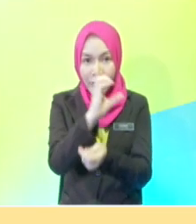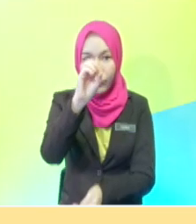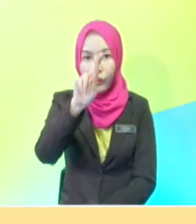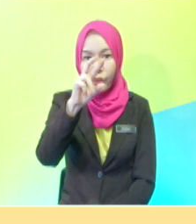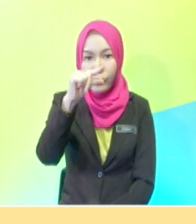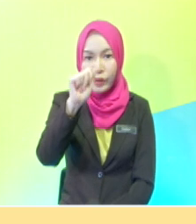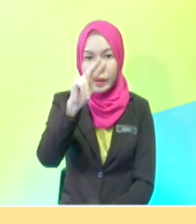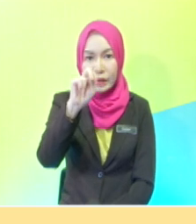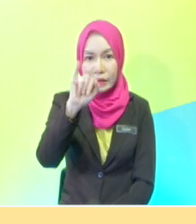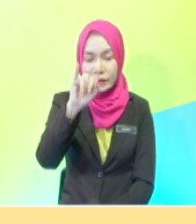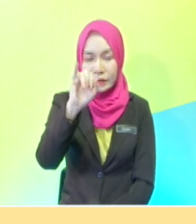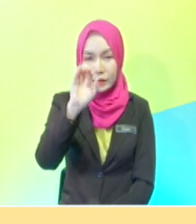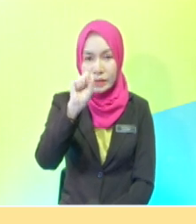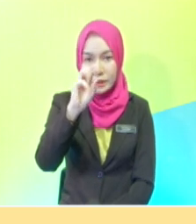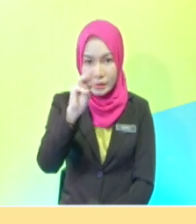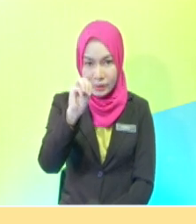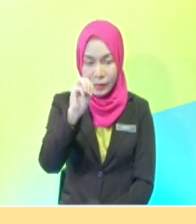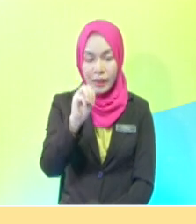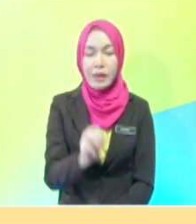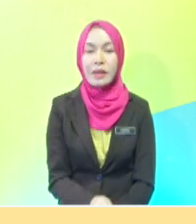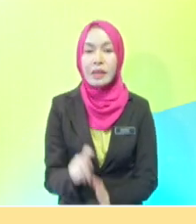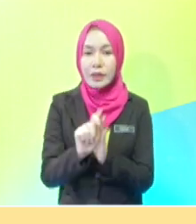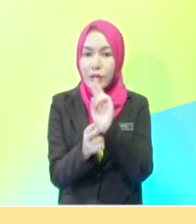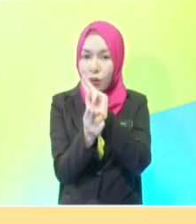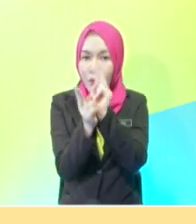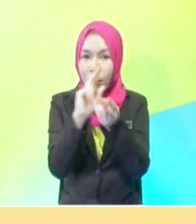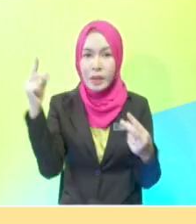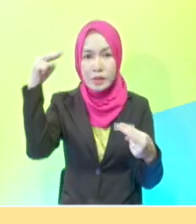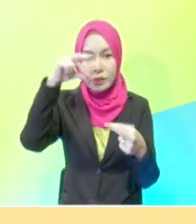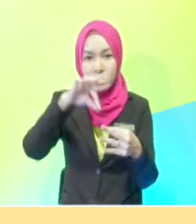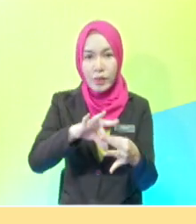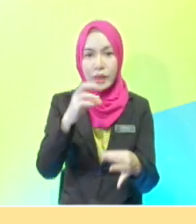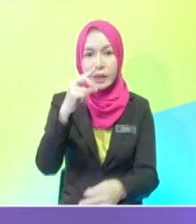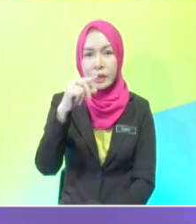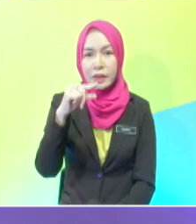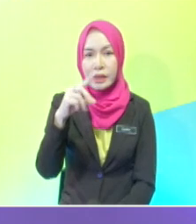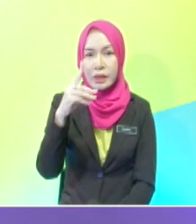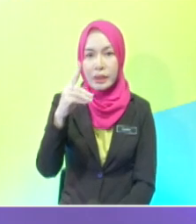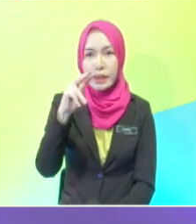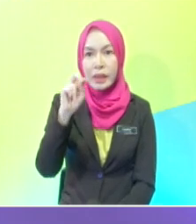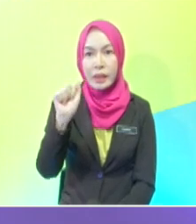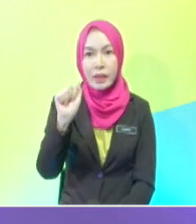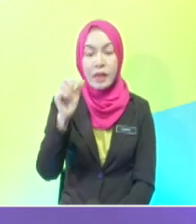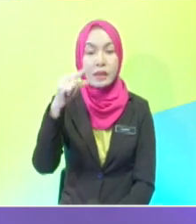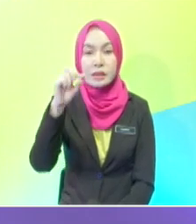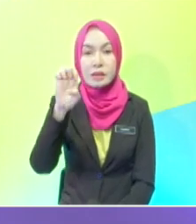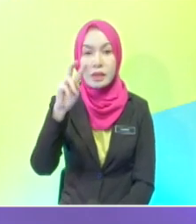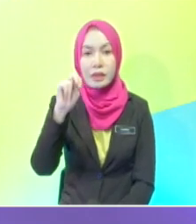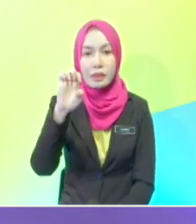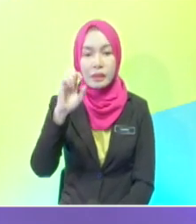maksudnya organization terubah sesuai genetik jadi organisme terubah sesuai genetik